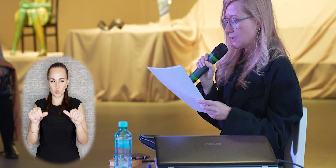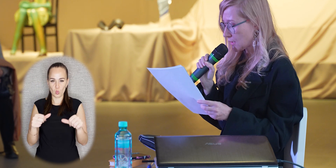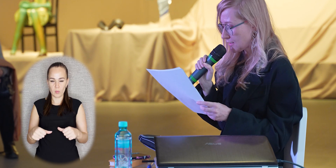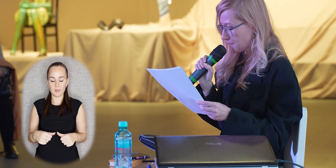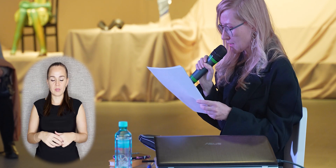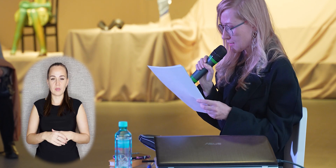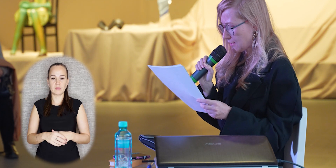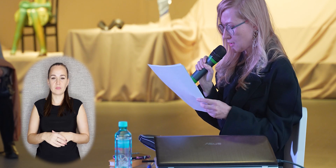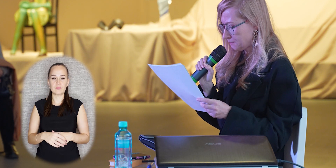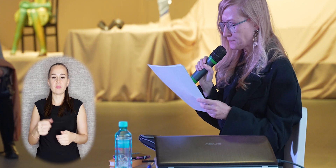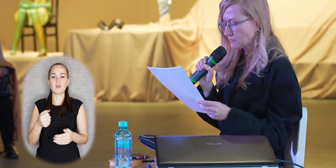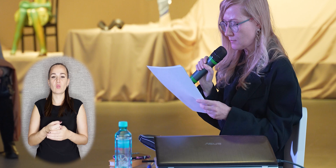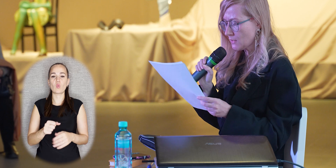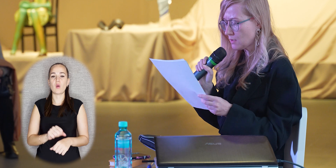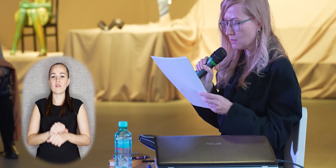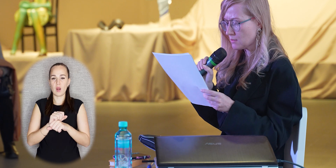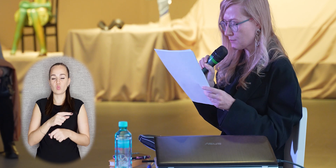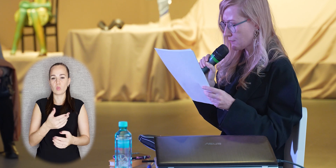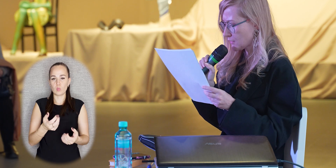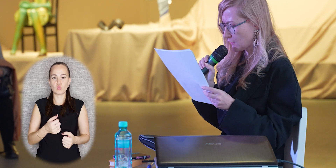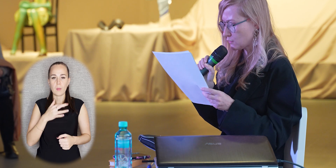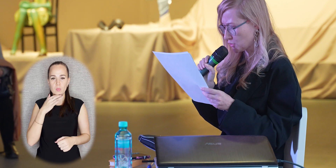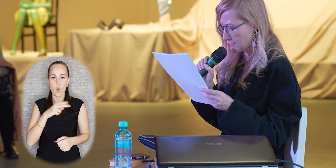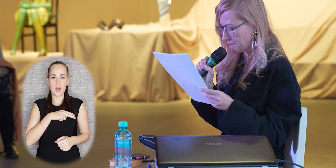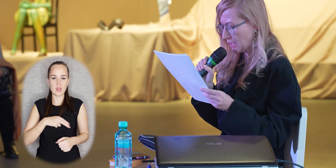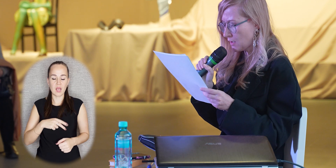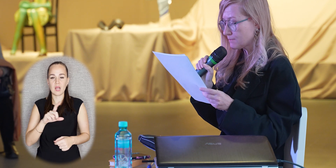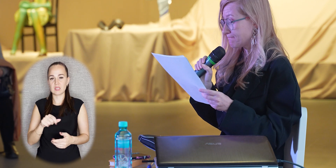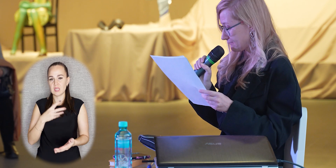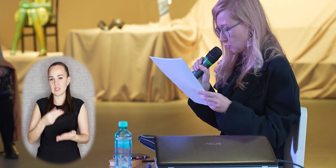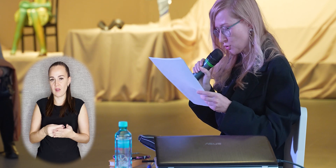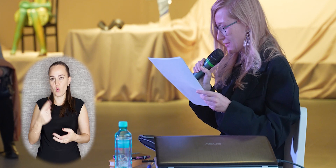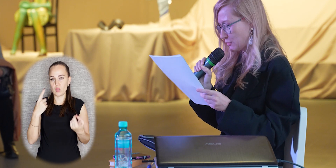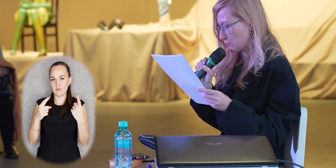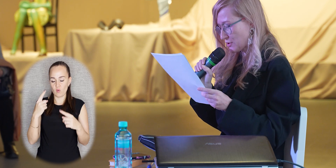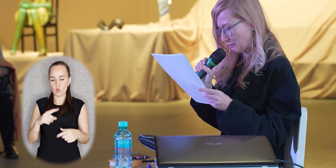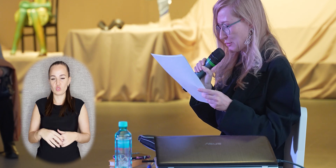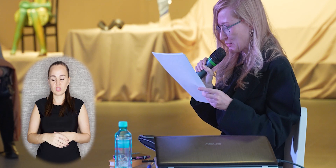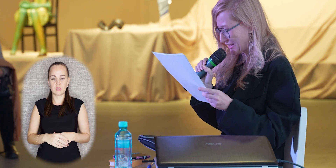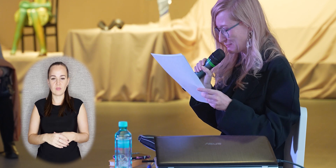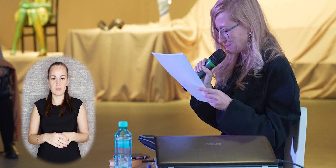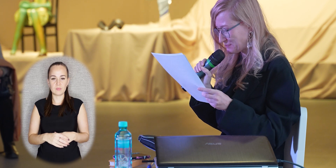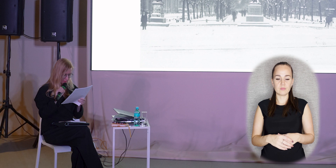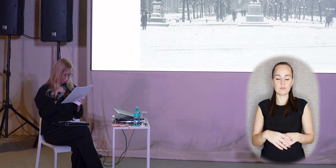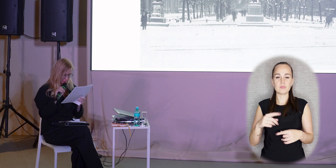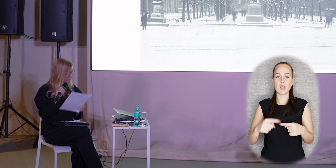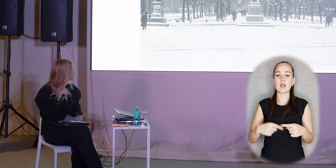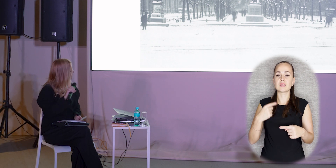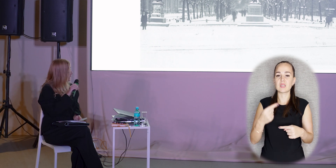разнообразные награды за свое творчество. Точно анатомию знал.